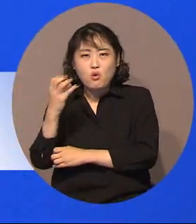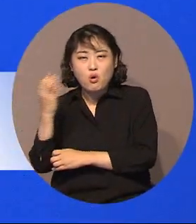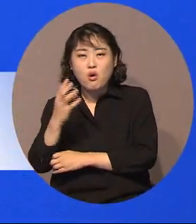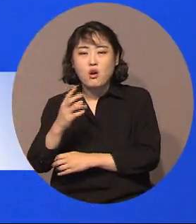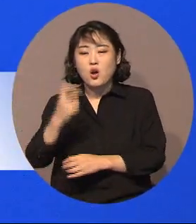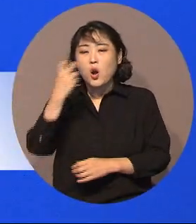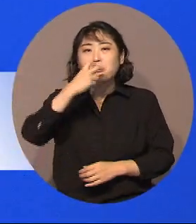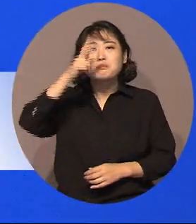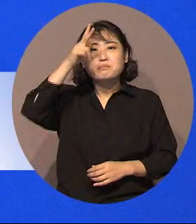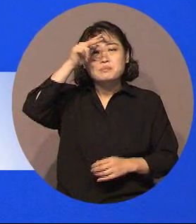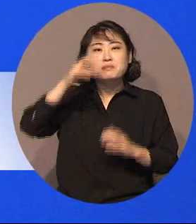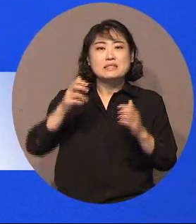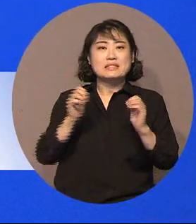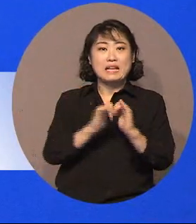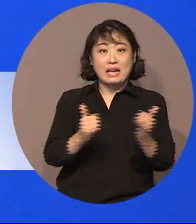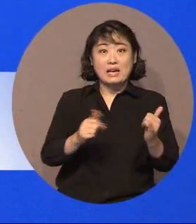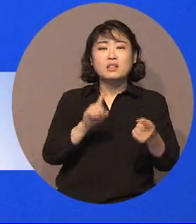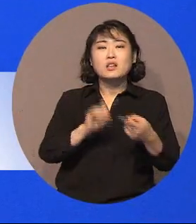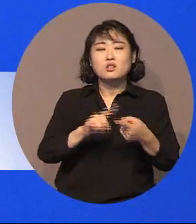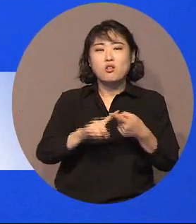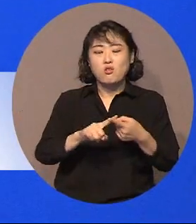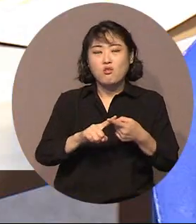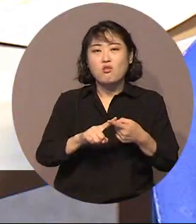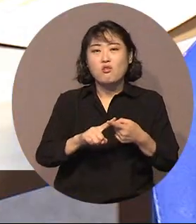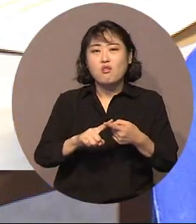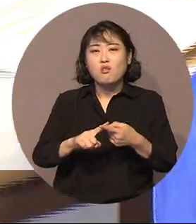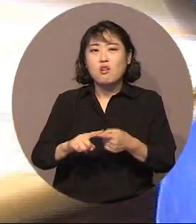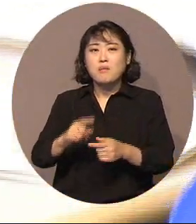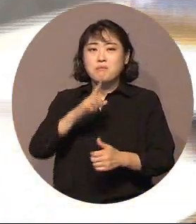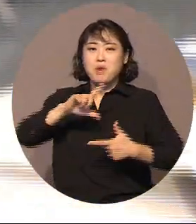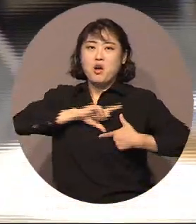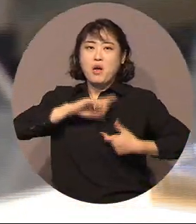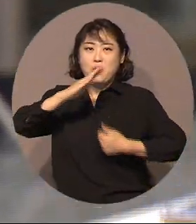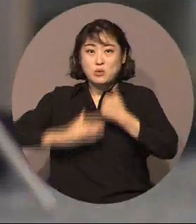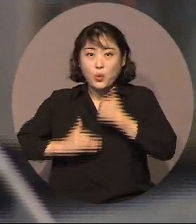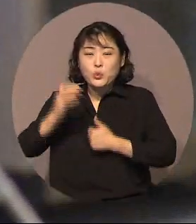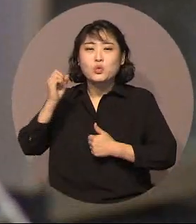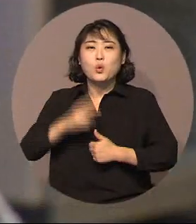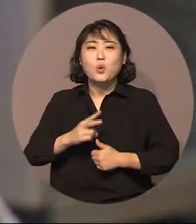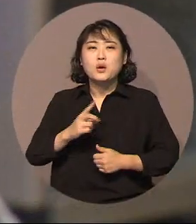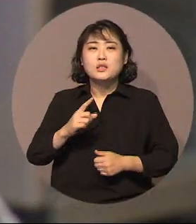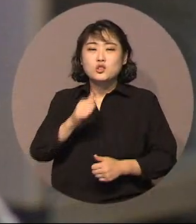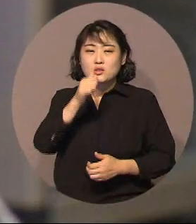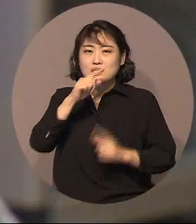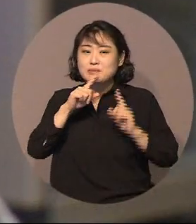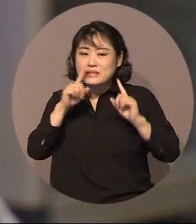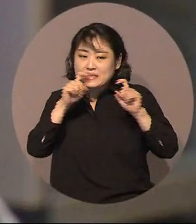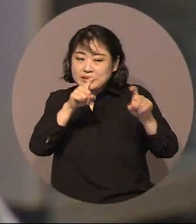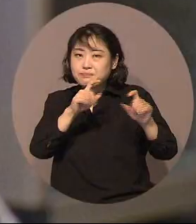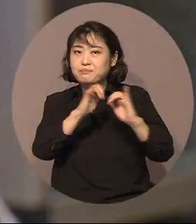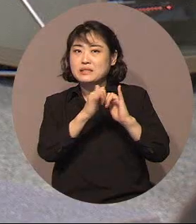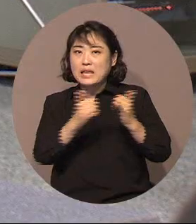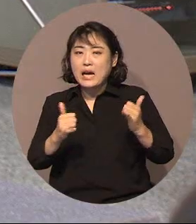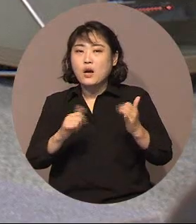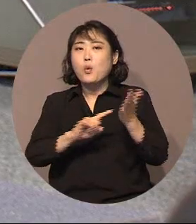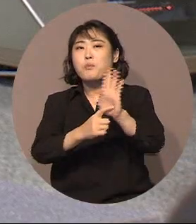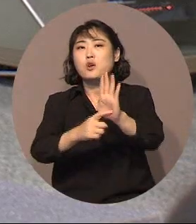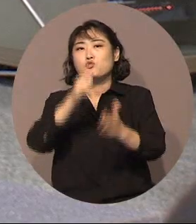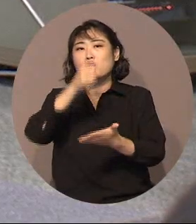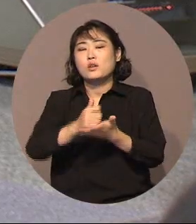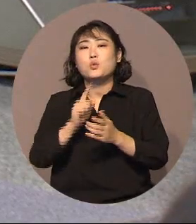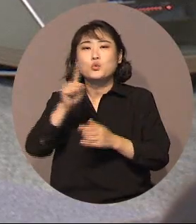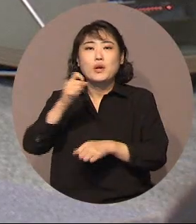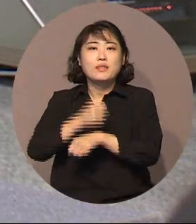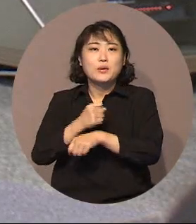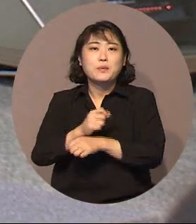대해 명예훼손과 피사실 공표로 고소하겠다고 밝혔습니다 백혜련 민주당 의원도 피의 사실 공표죄로